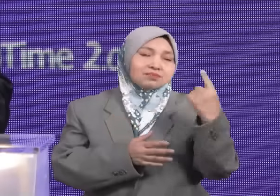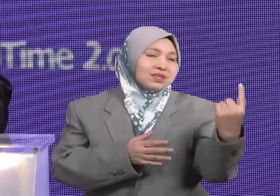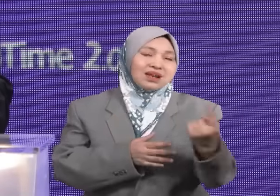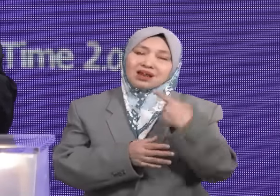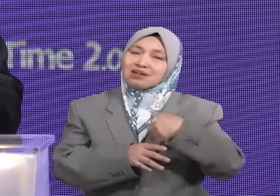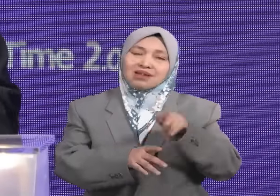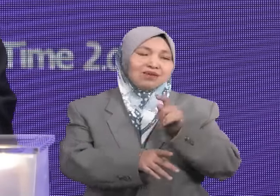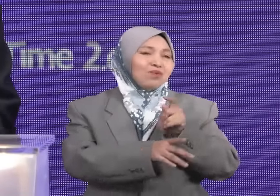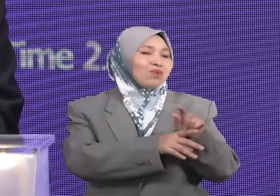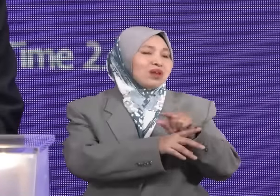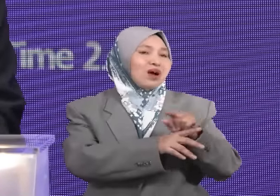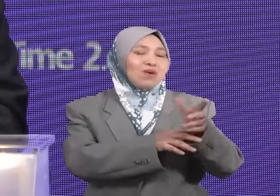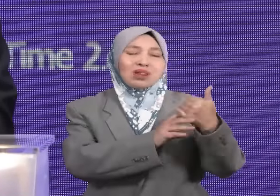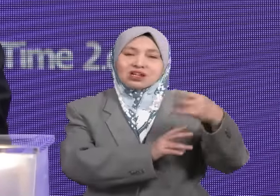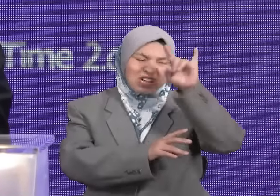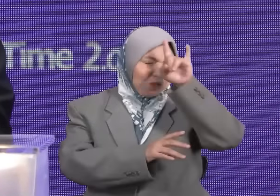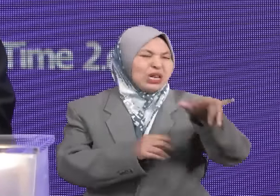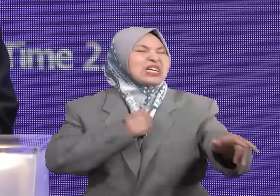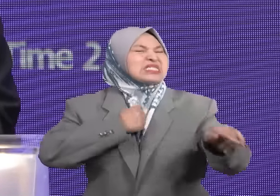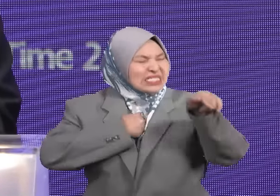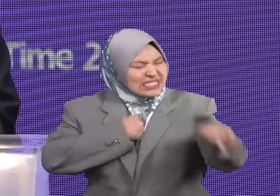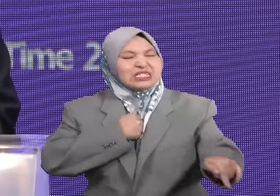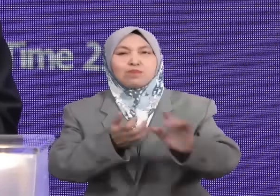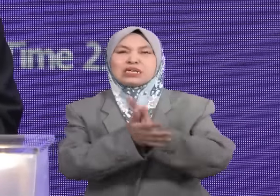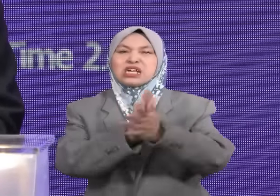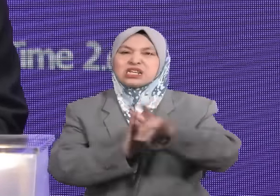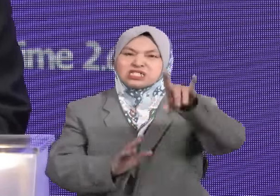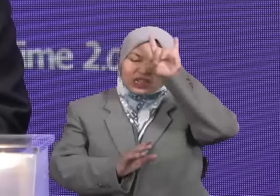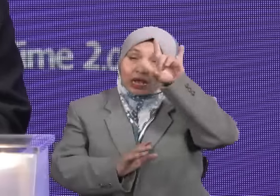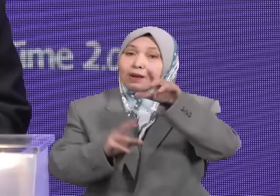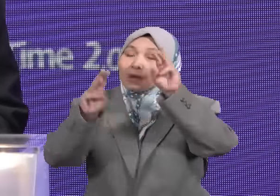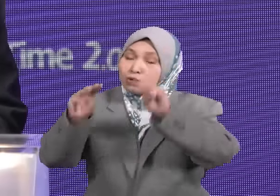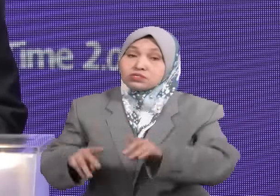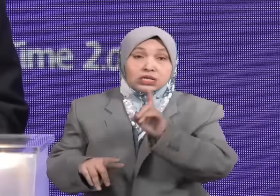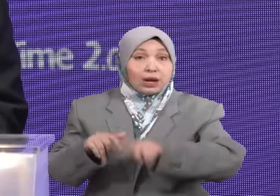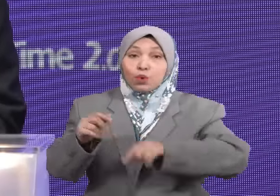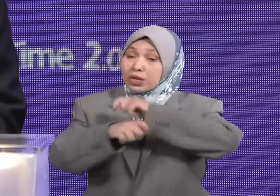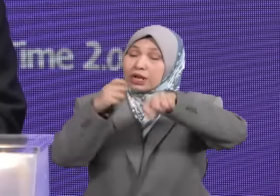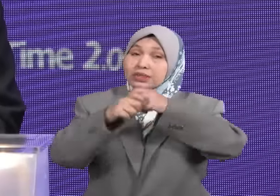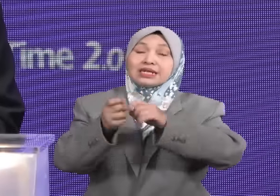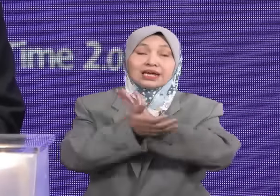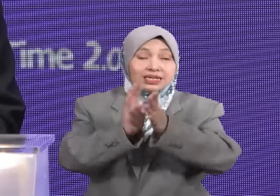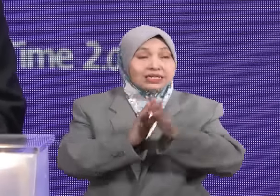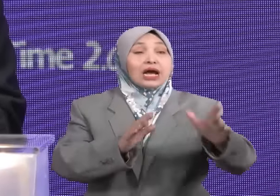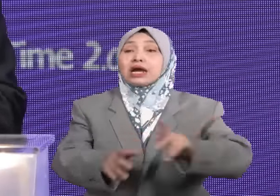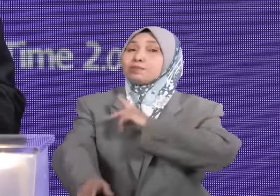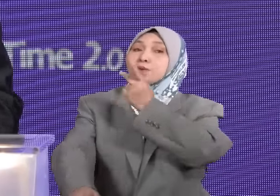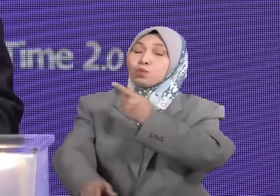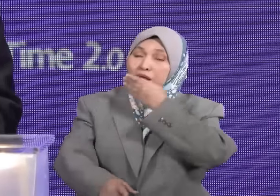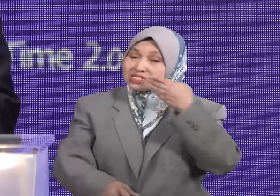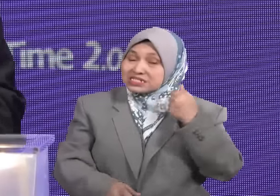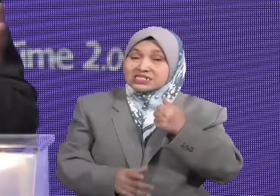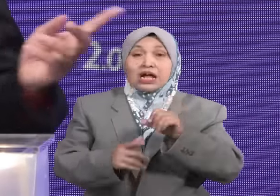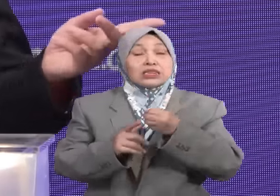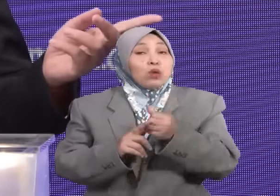oleh syaitan ataupun dia adalah syaitan sendiri. Ya, yang manusia itu dia tak boleh dirantai pula, dialah yang akan berpuasa ke tak